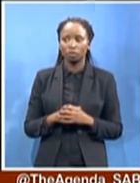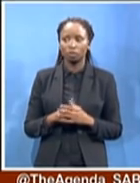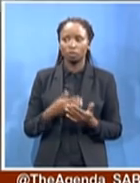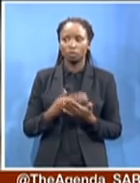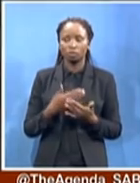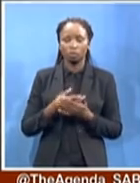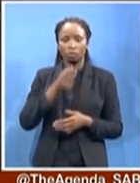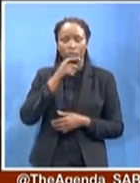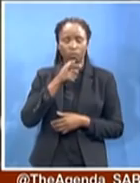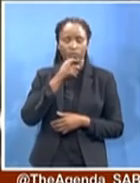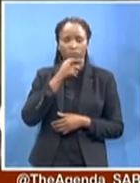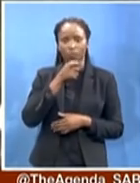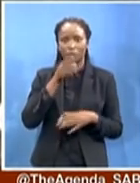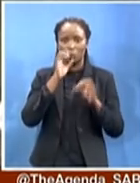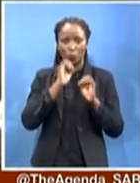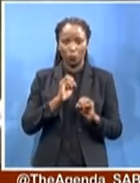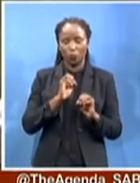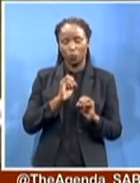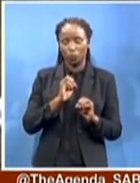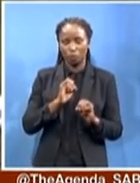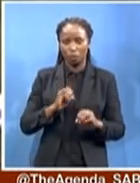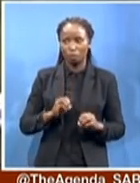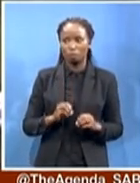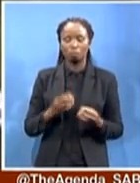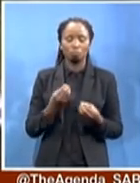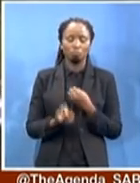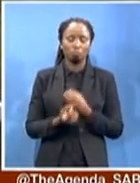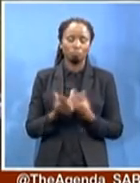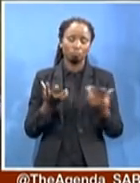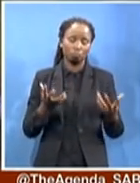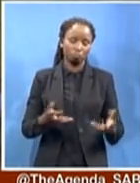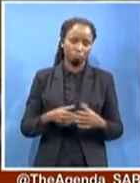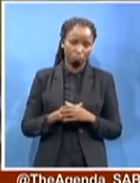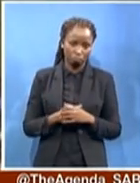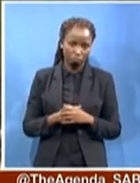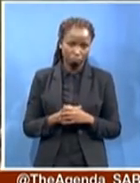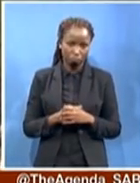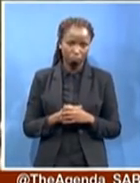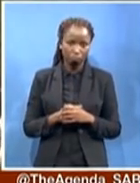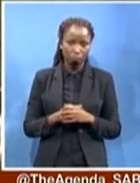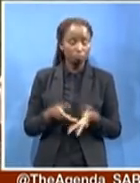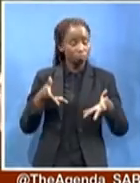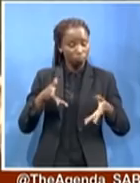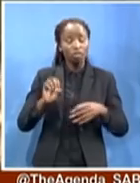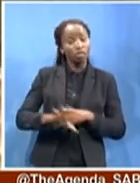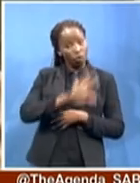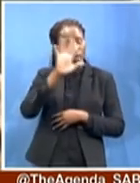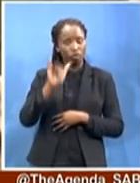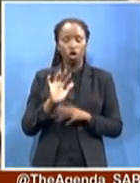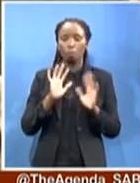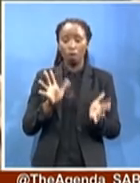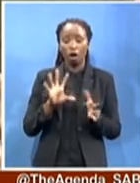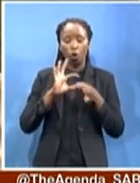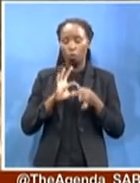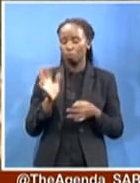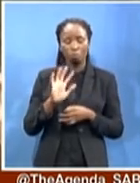ezifana nalezi ezweni, hayi lapha ekhaya kuphela, ezweni. Uma kwehla izimo ezifana nalezi